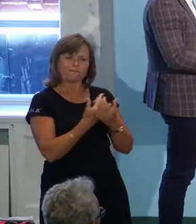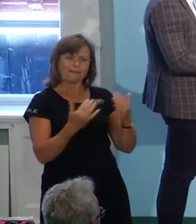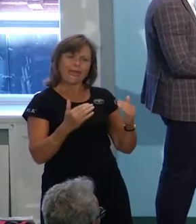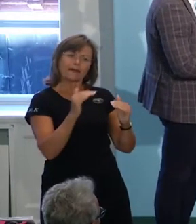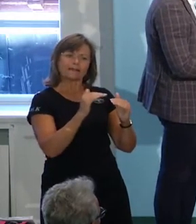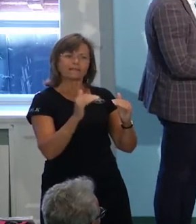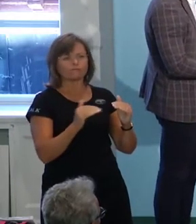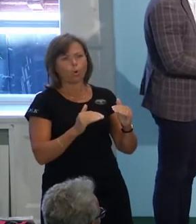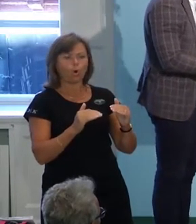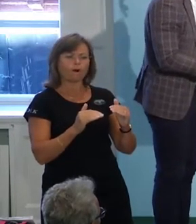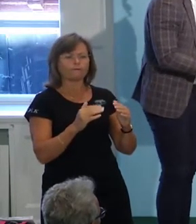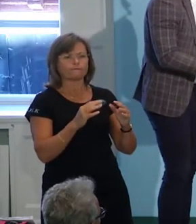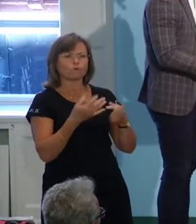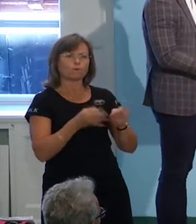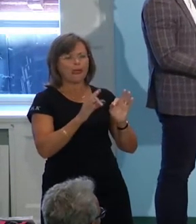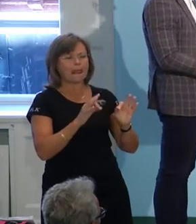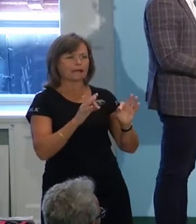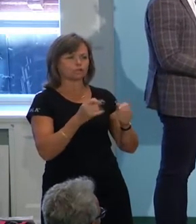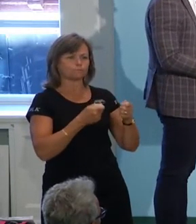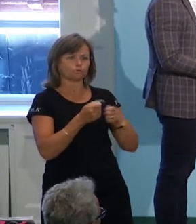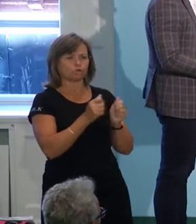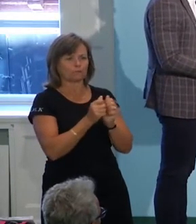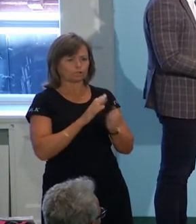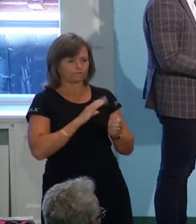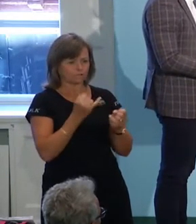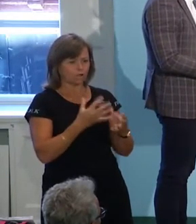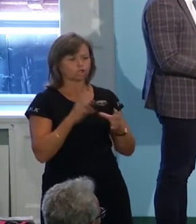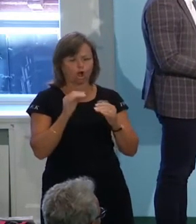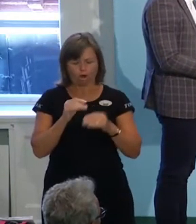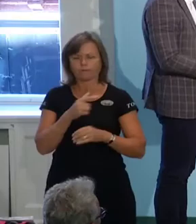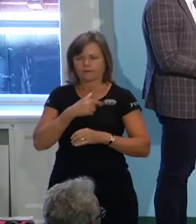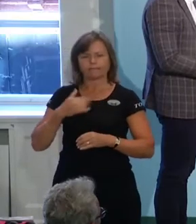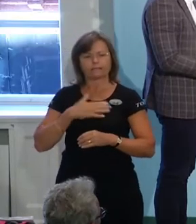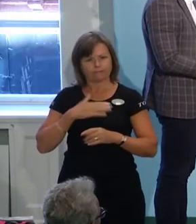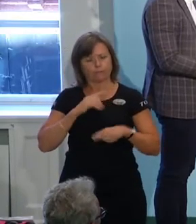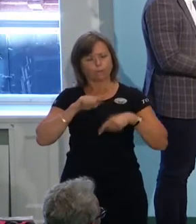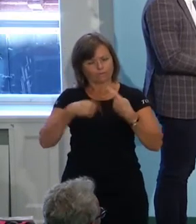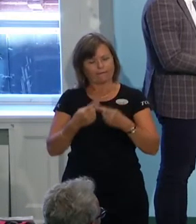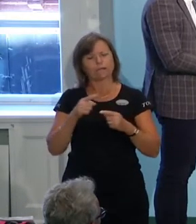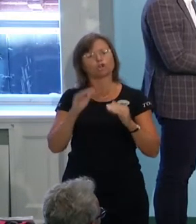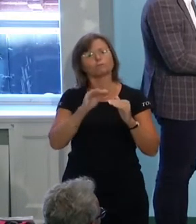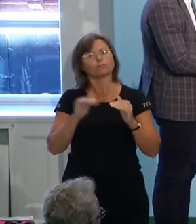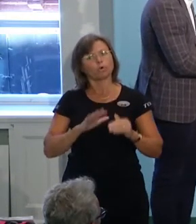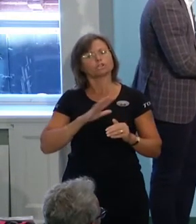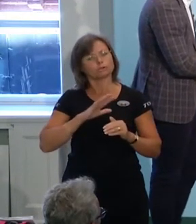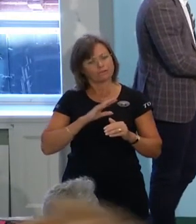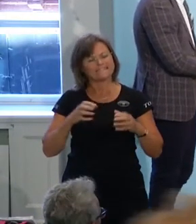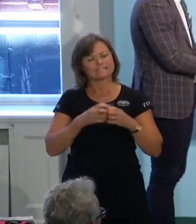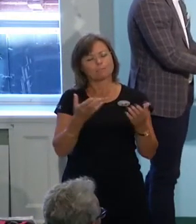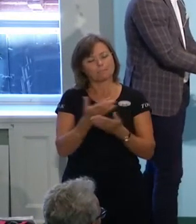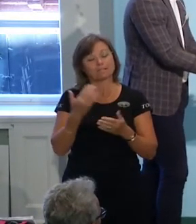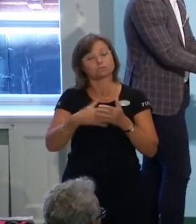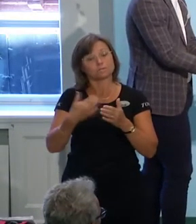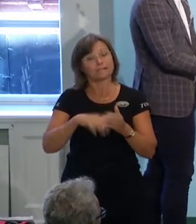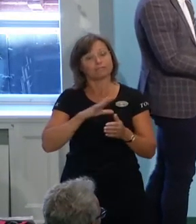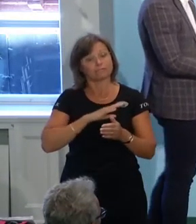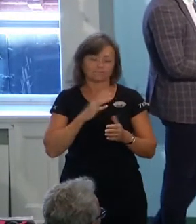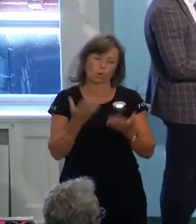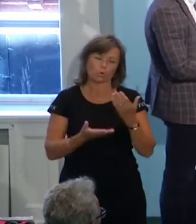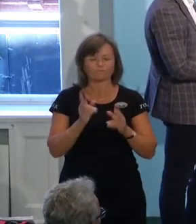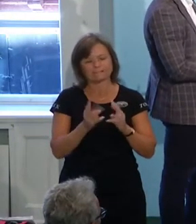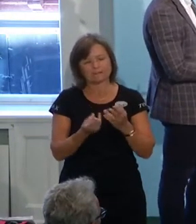formella samverkansstrukturerna som finns idag? Ja, vi skulle vilja utveckla de nivåerna som vi har, det samarbetet vi har. Och vi har ungefär